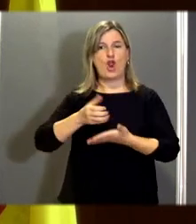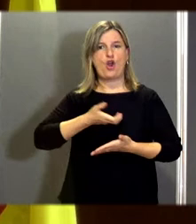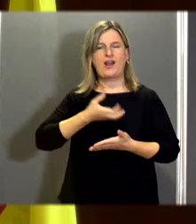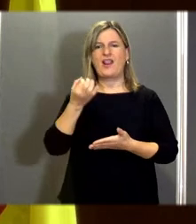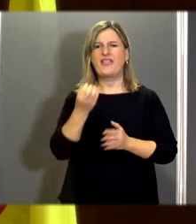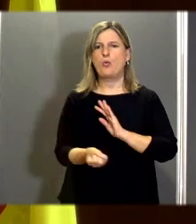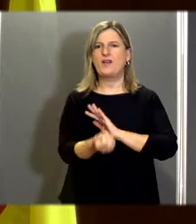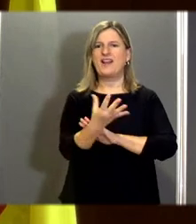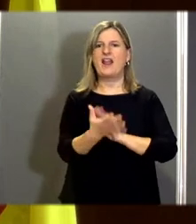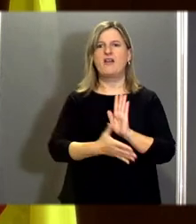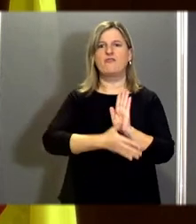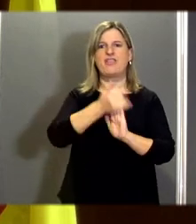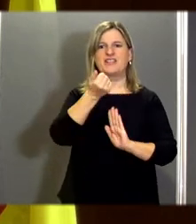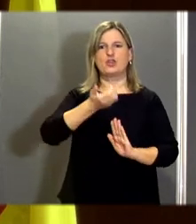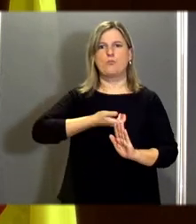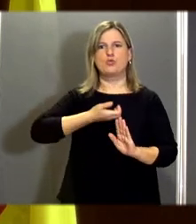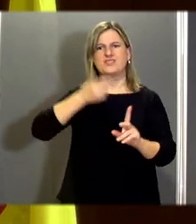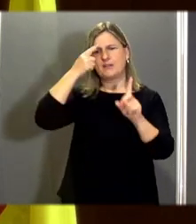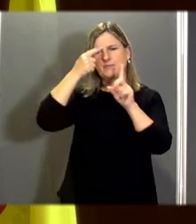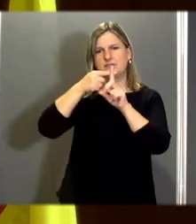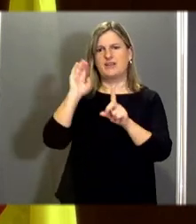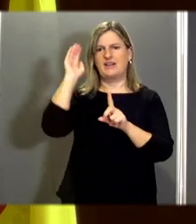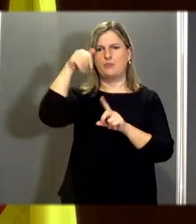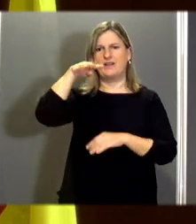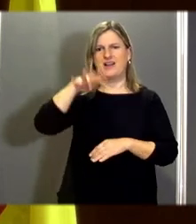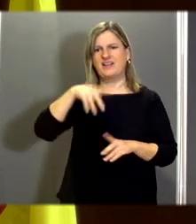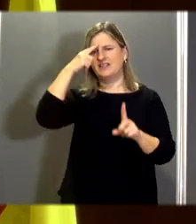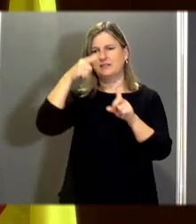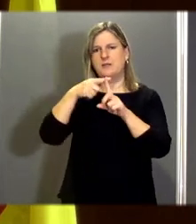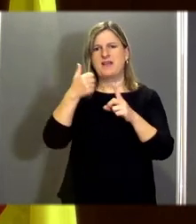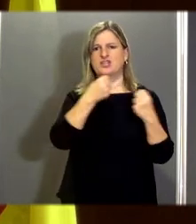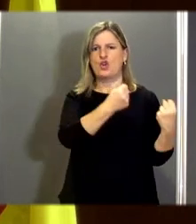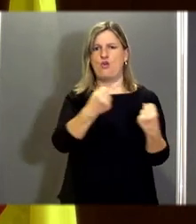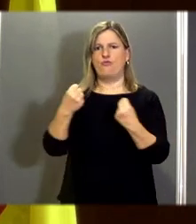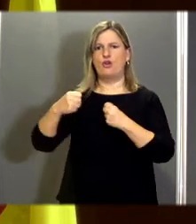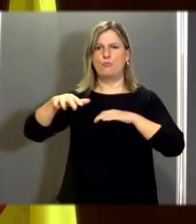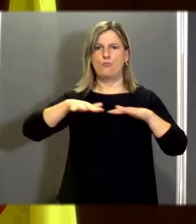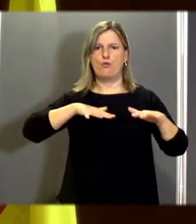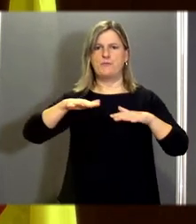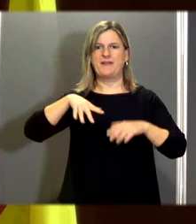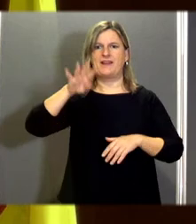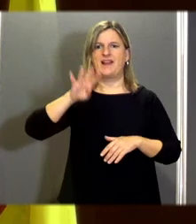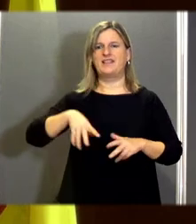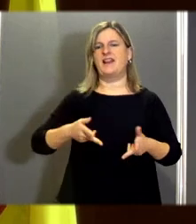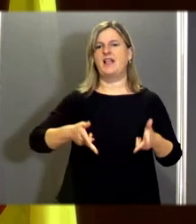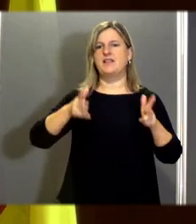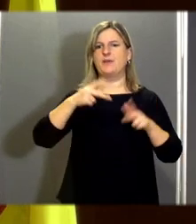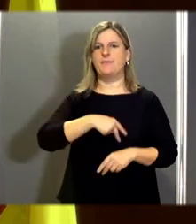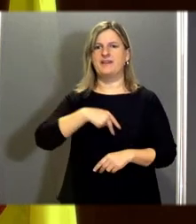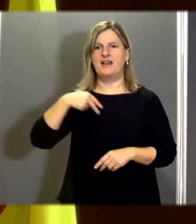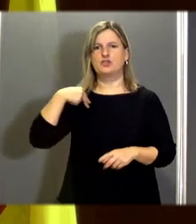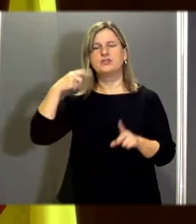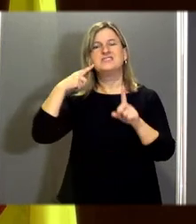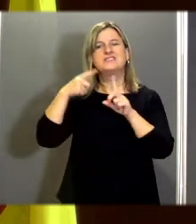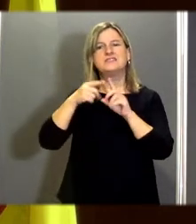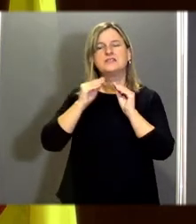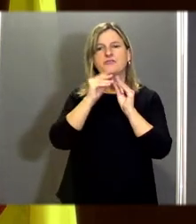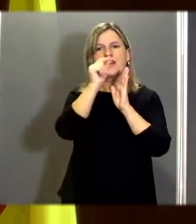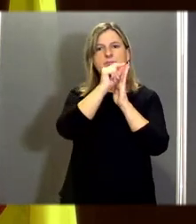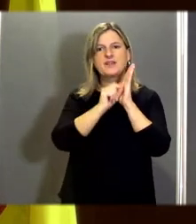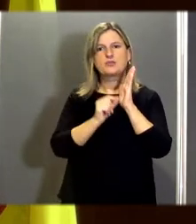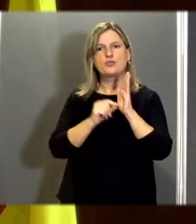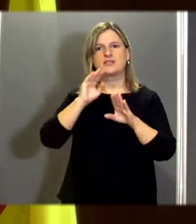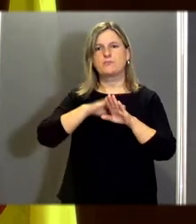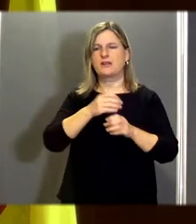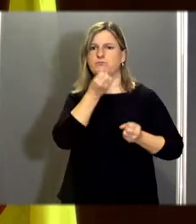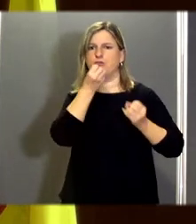d'una federació de municipis de la República Catalana per enfortir el moviment català d'alliberament nacional, per prendre mesures i proclamar